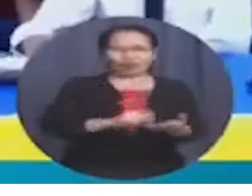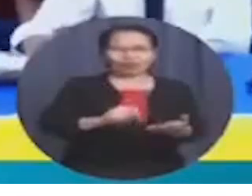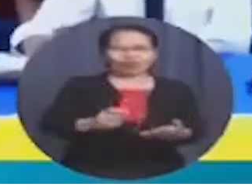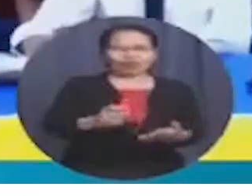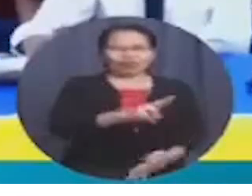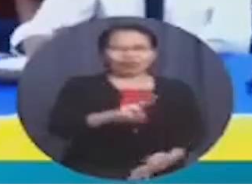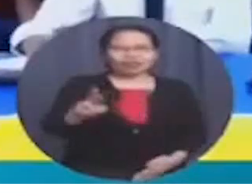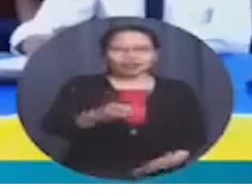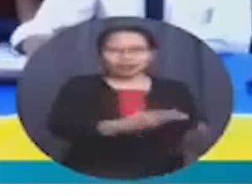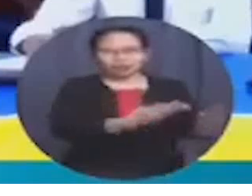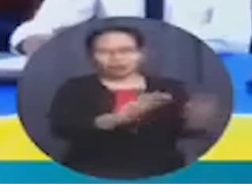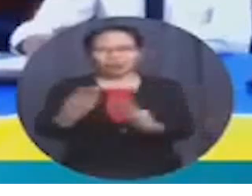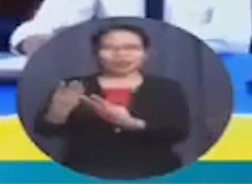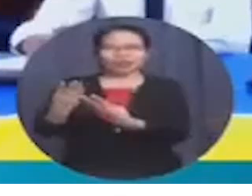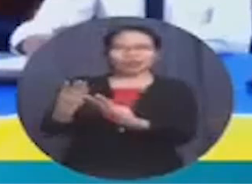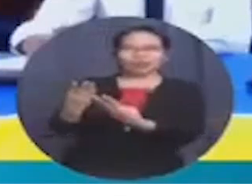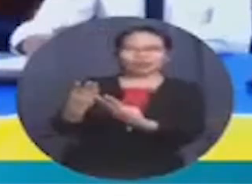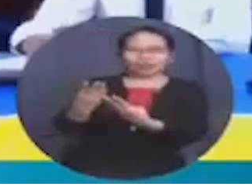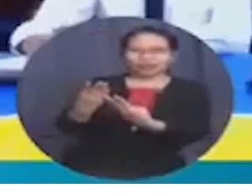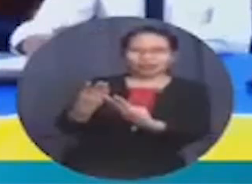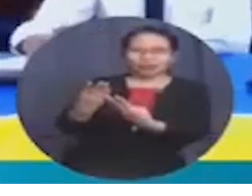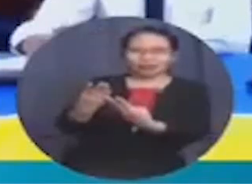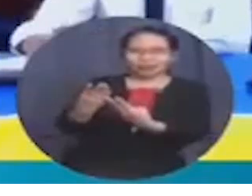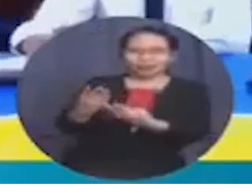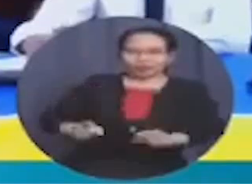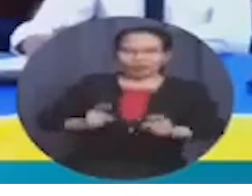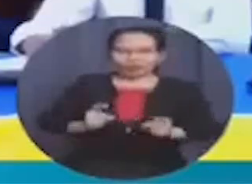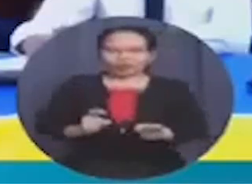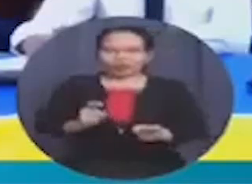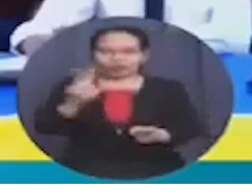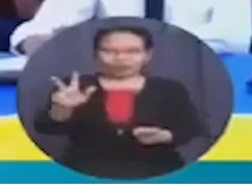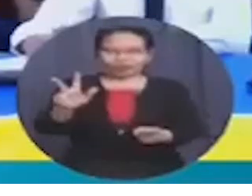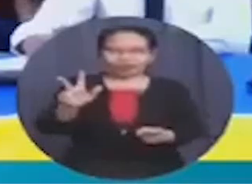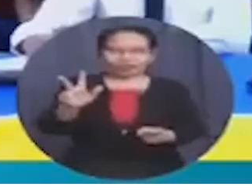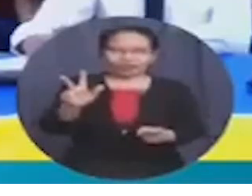Ang kanilang daladalang gift o regalo, tatlo.